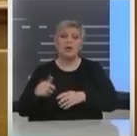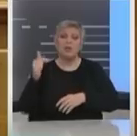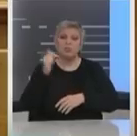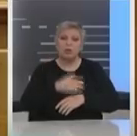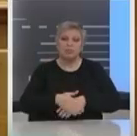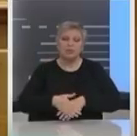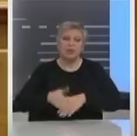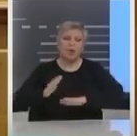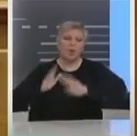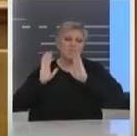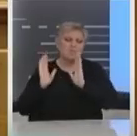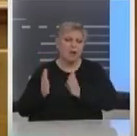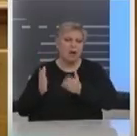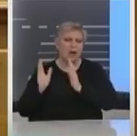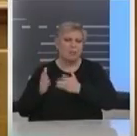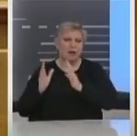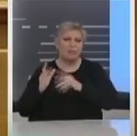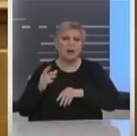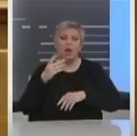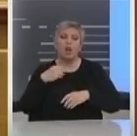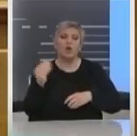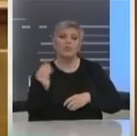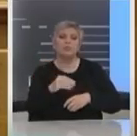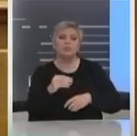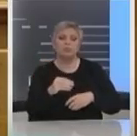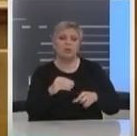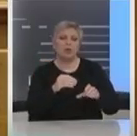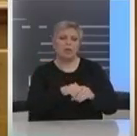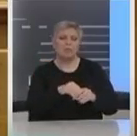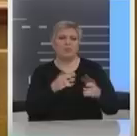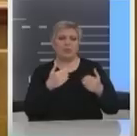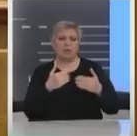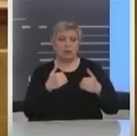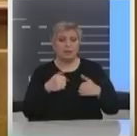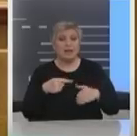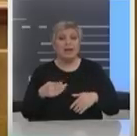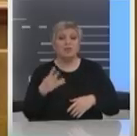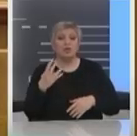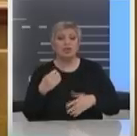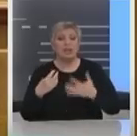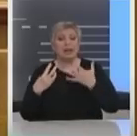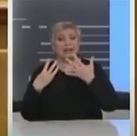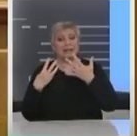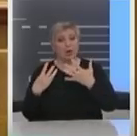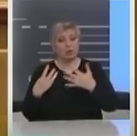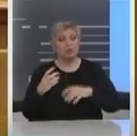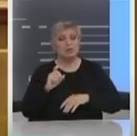πελατείας. Έτσι τι κάνετε? Αφαιρείτε συνολικά 48 εκατομμύρια ευρώ, για αυτό το ποσό μιλάμε,